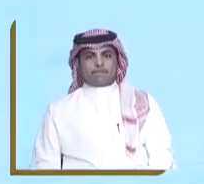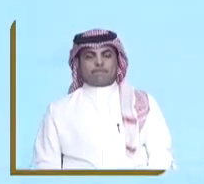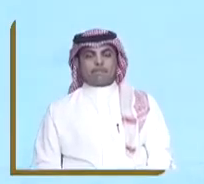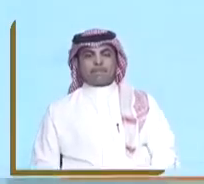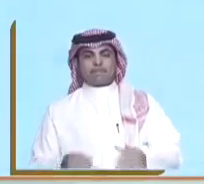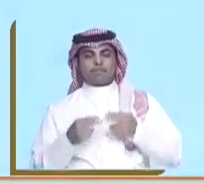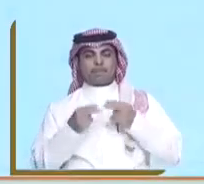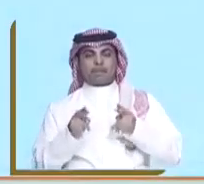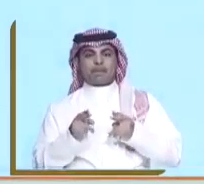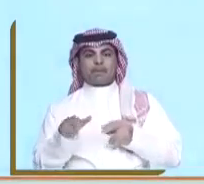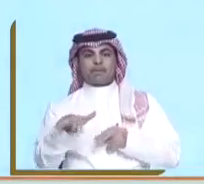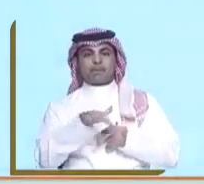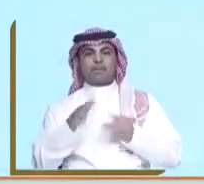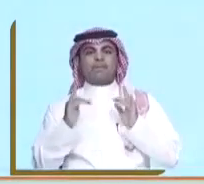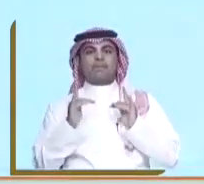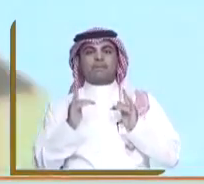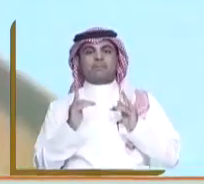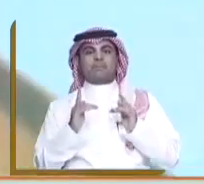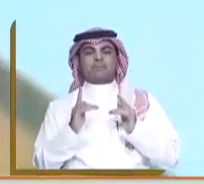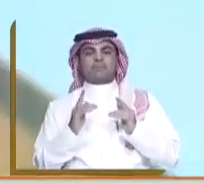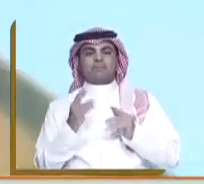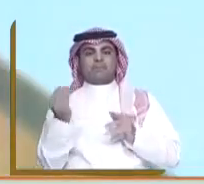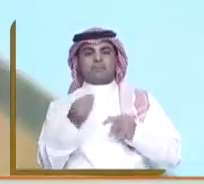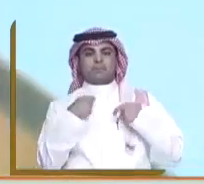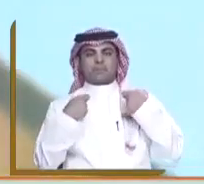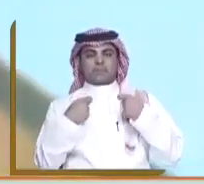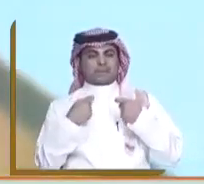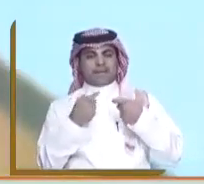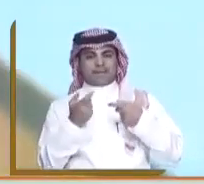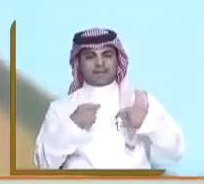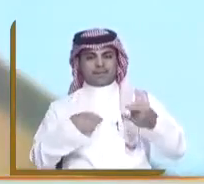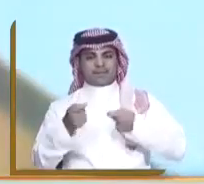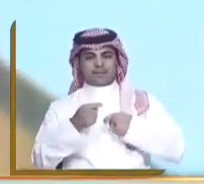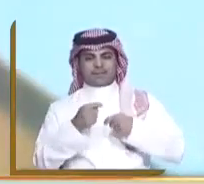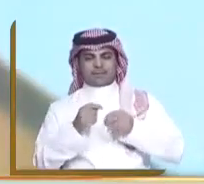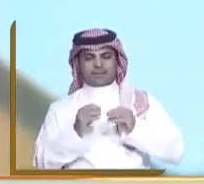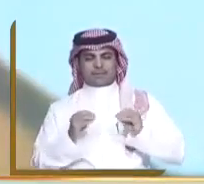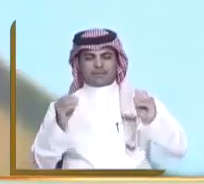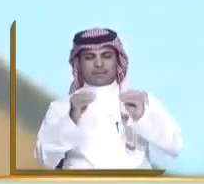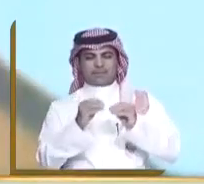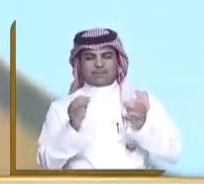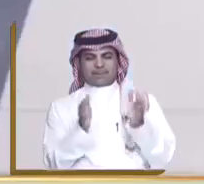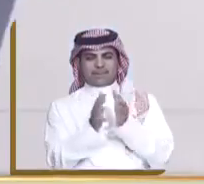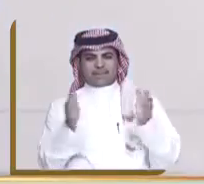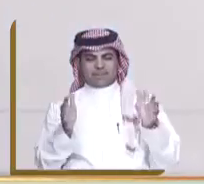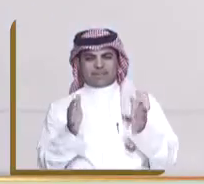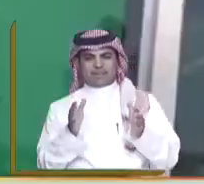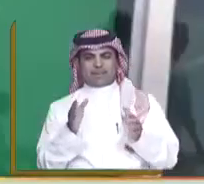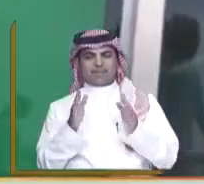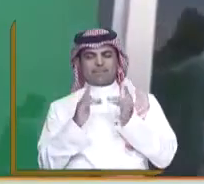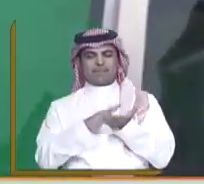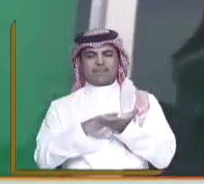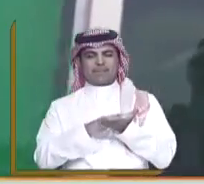انطلقت في محافظه جده جوله التجاره الالكترونيه بتنظيم من الهيئه العمل المنشاه الصغيره والمتوسطه